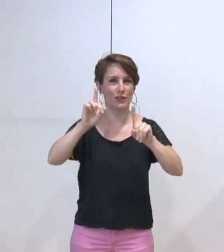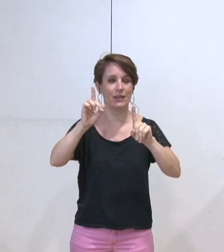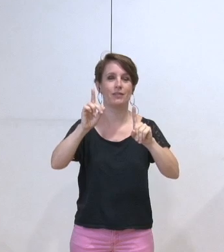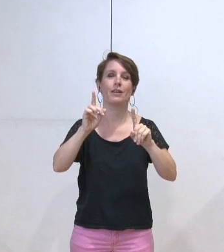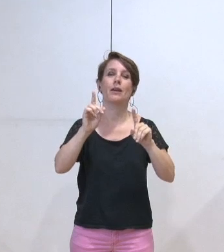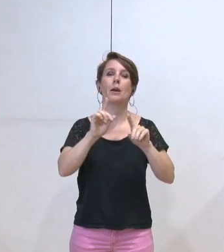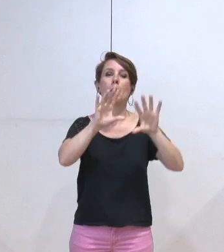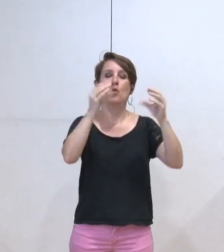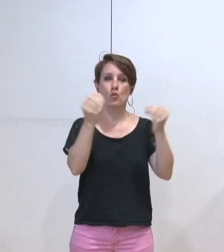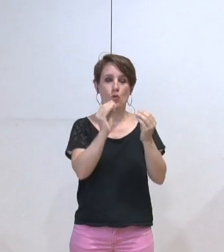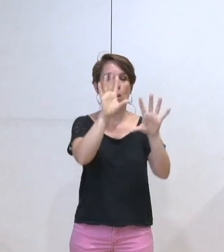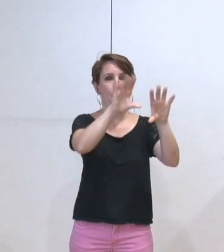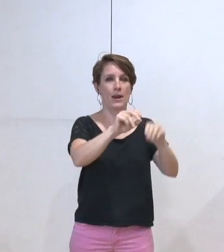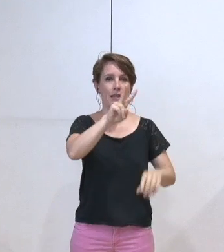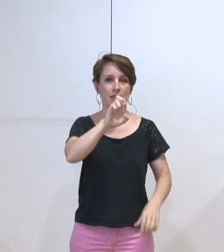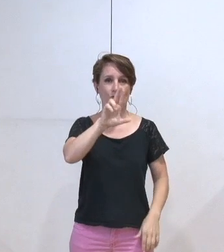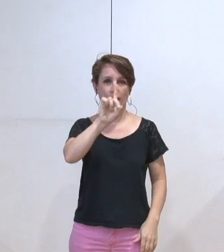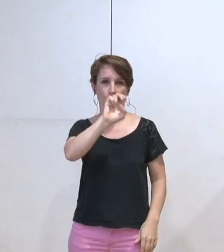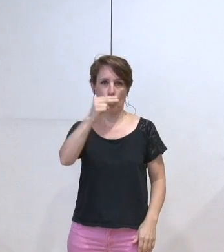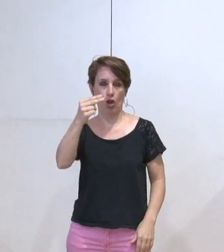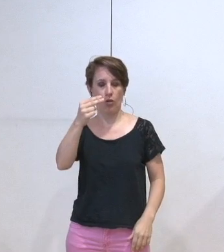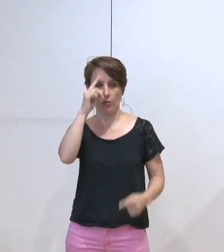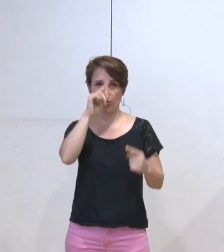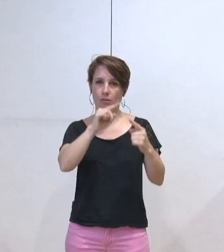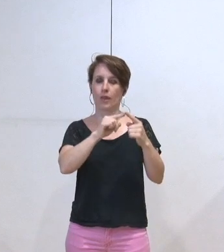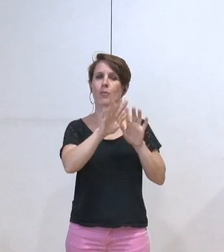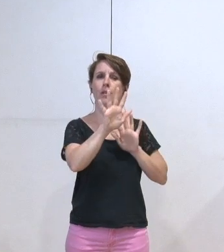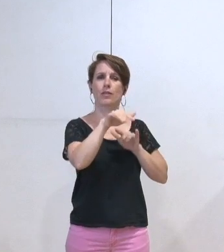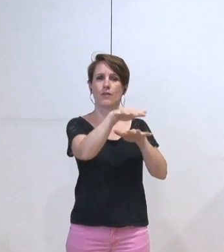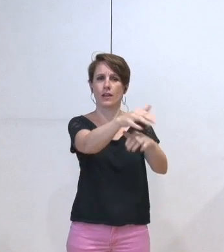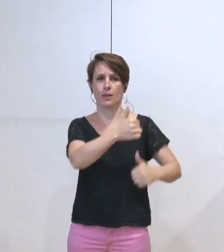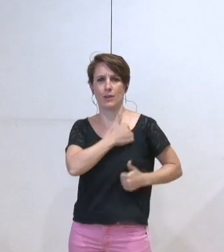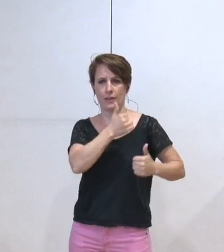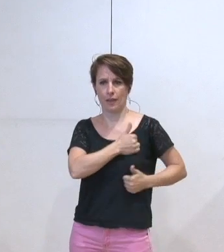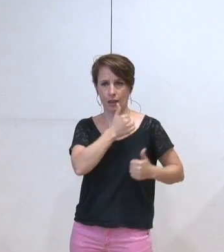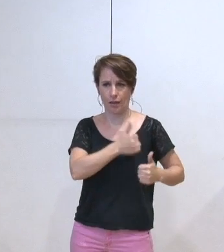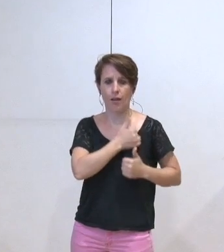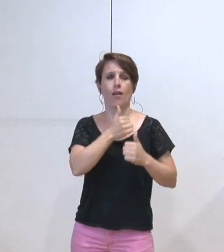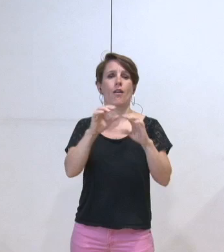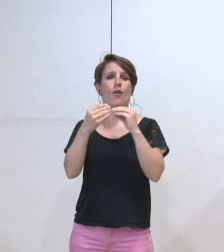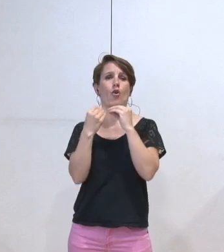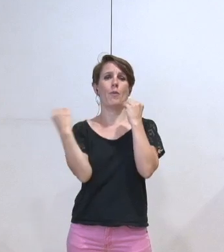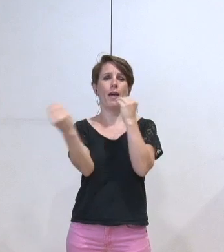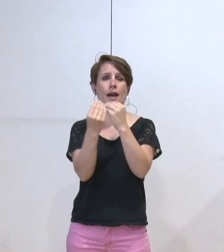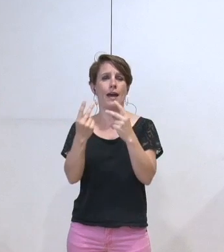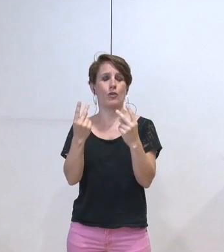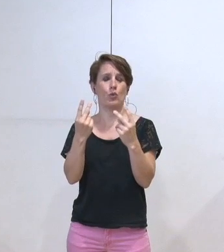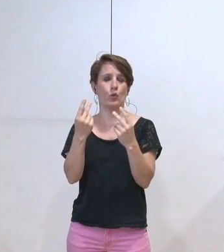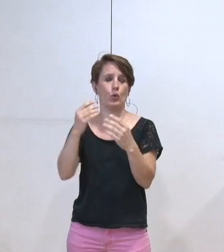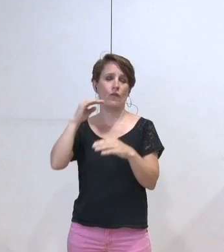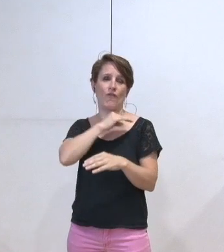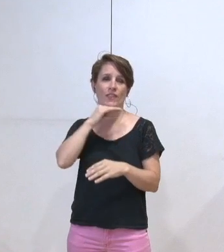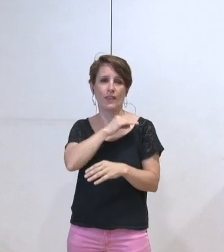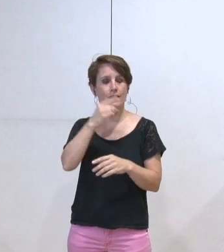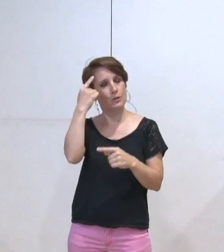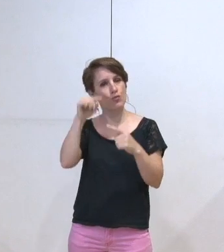défilet militaire dans le parc pour le pique-nique citoyen sur l'anneau de vitesse pour le bal des pompiers et partout